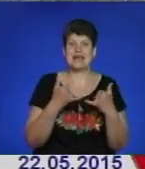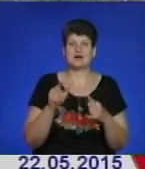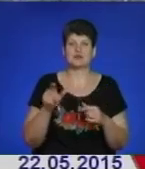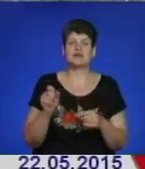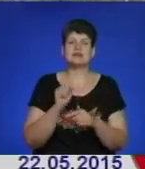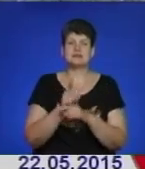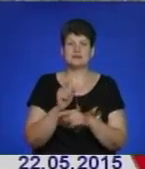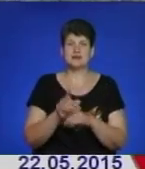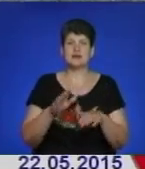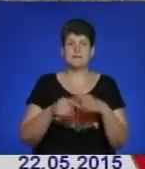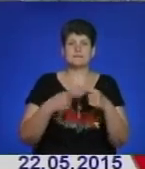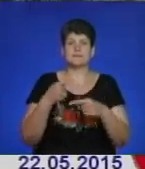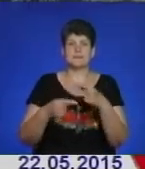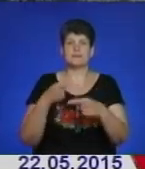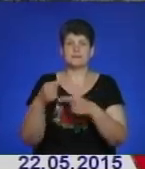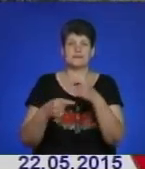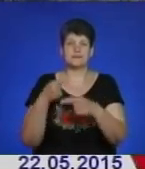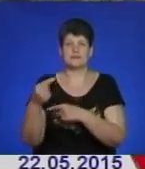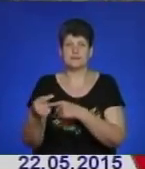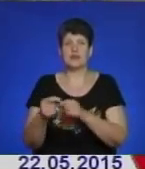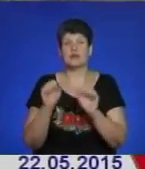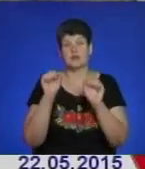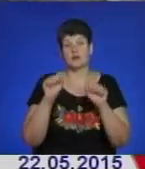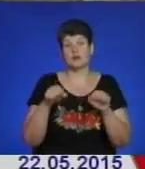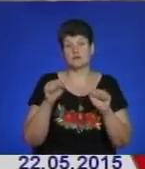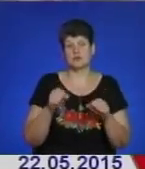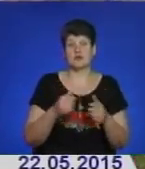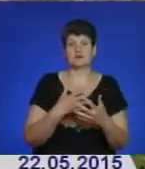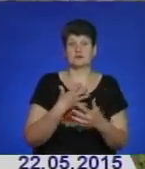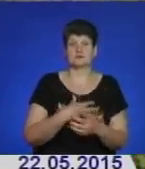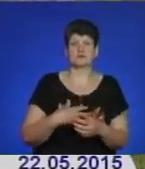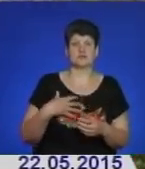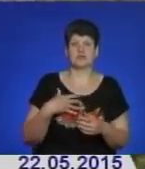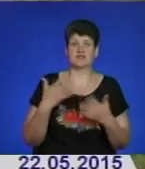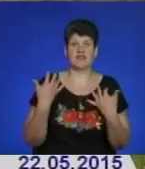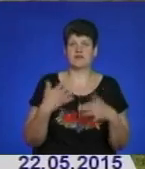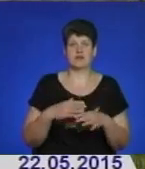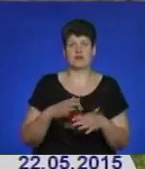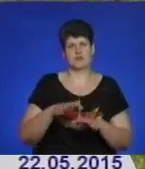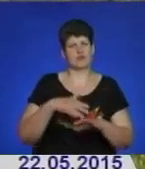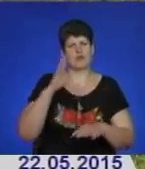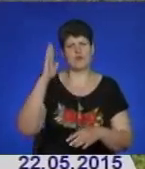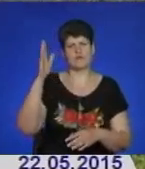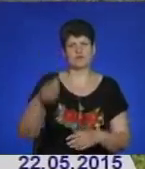яке передається з покоління в покоління. І, мабуть, актуальності не втратить ще довго.